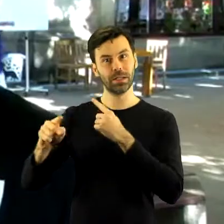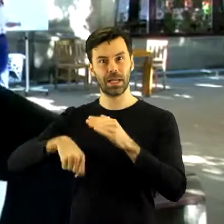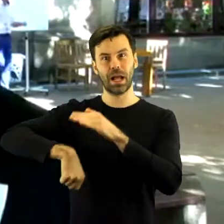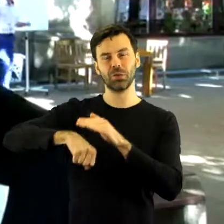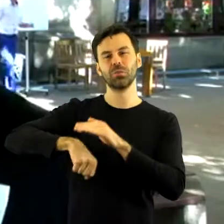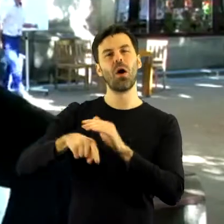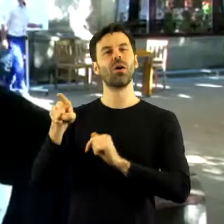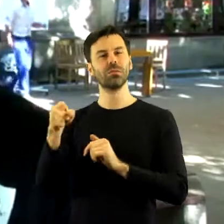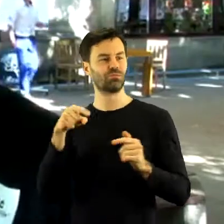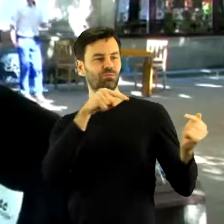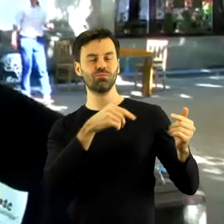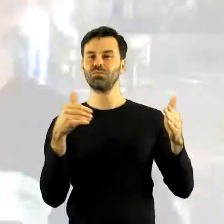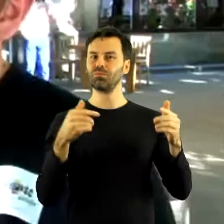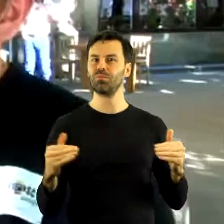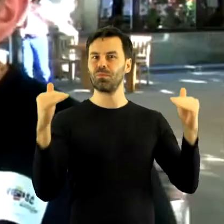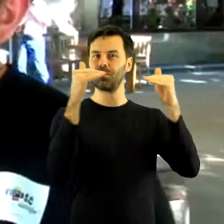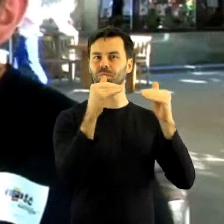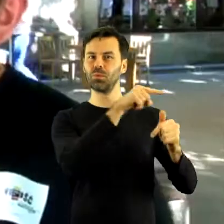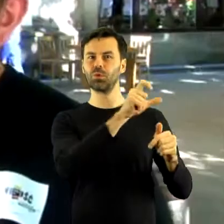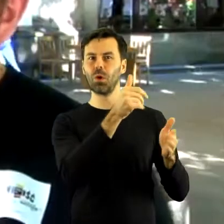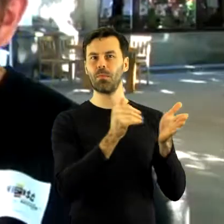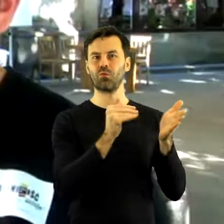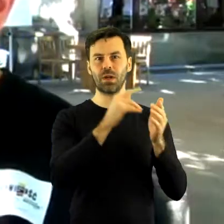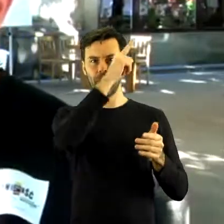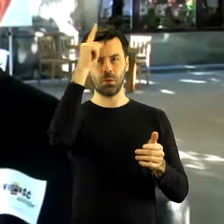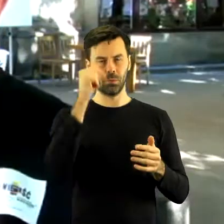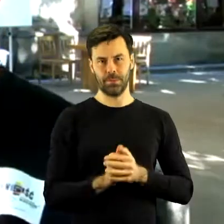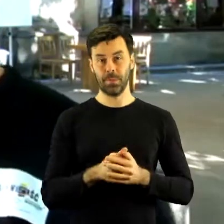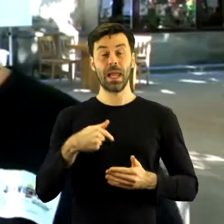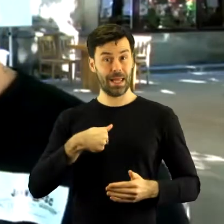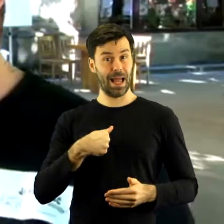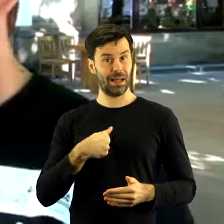odpowiada, najogólniej mówiąc, potrzebom mieszkańców. Jestem w takiej sytuacji, że to prawo znam,